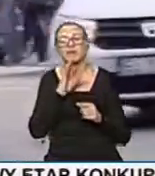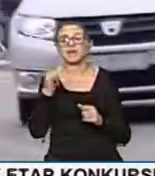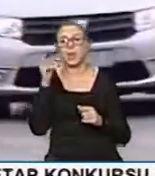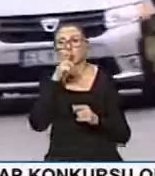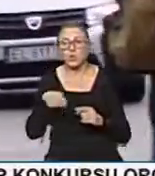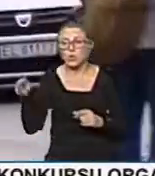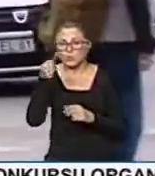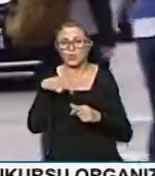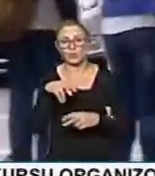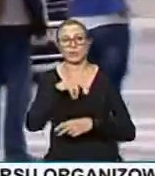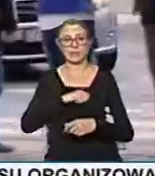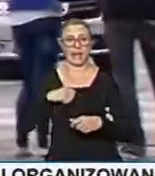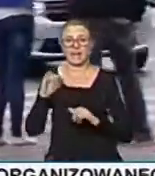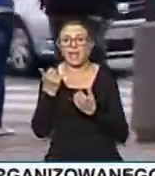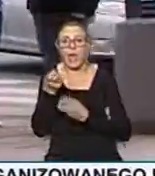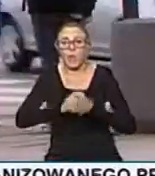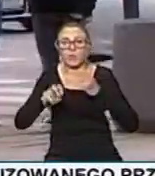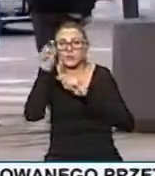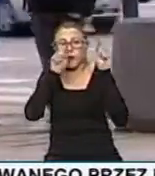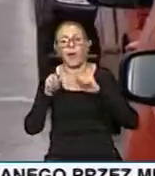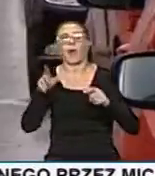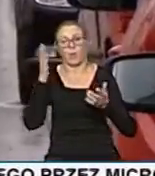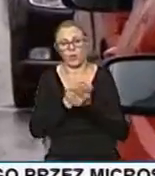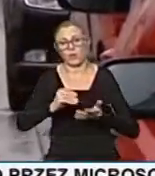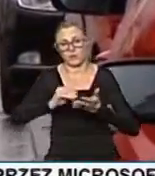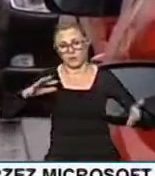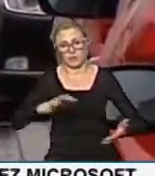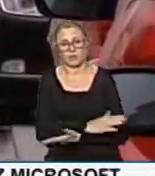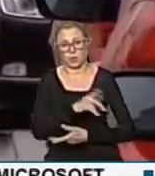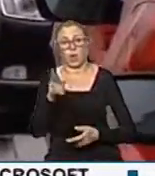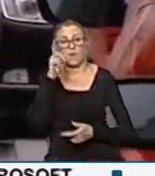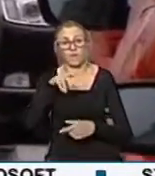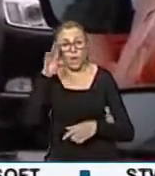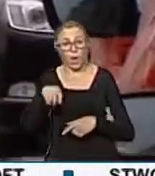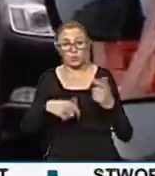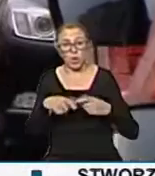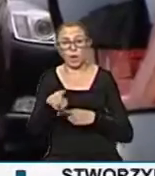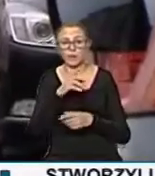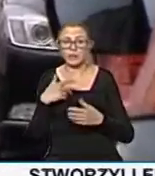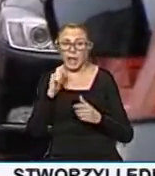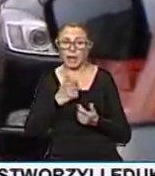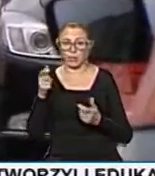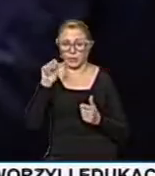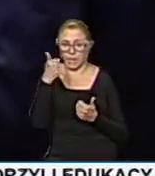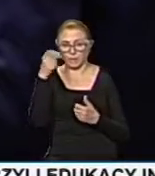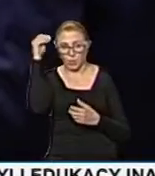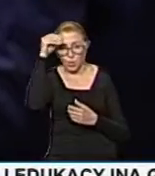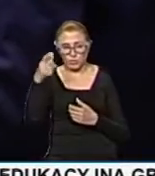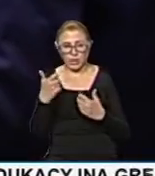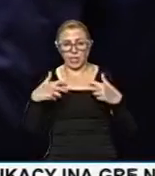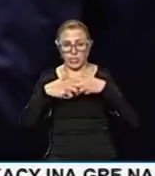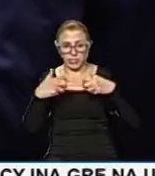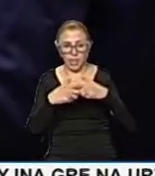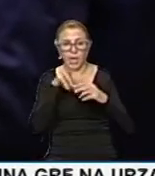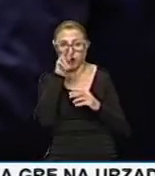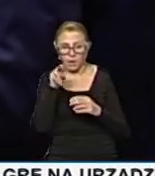użytkownicy muszą nauczyć się z tego optymalnie korzystać. Operator łódzkiego roweru publicznego proponuje korzystanie z aplikacji mobilnej.